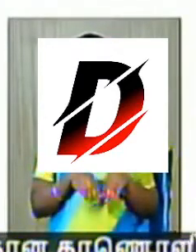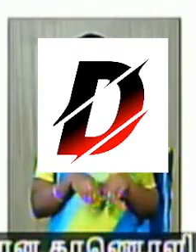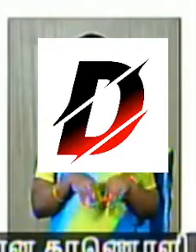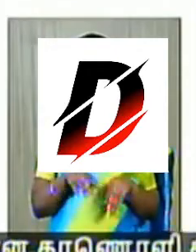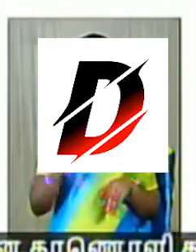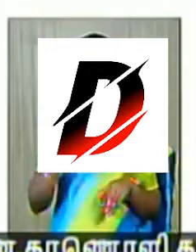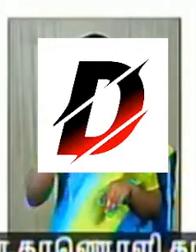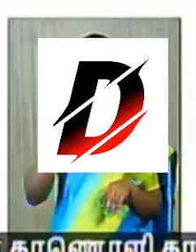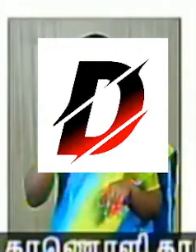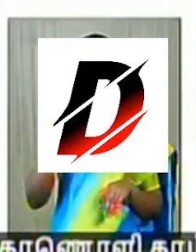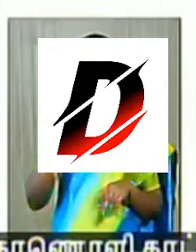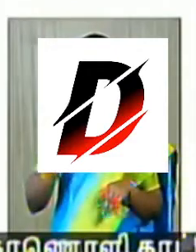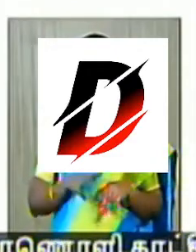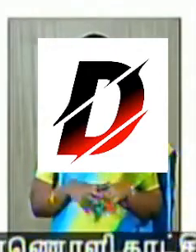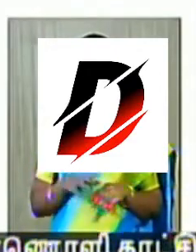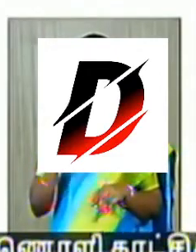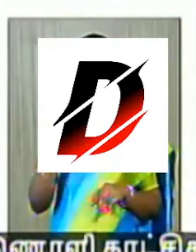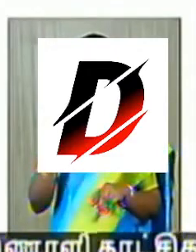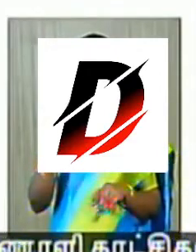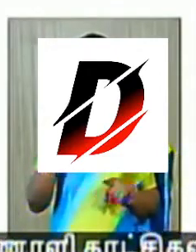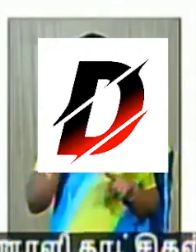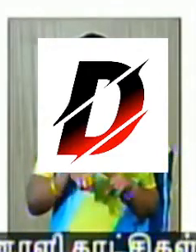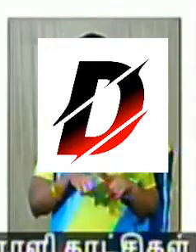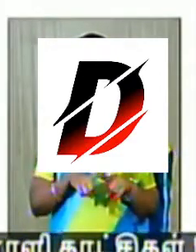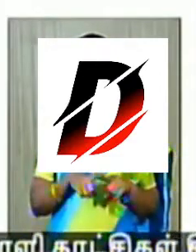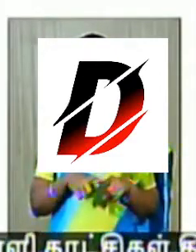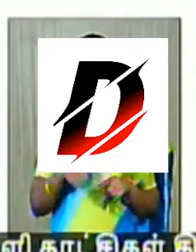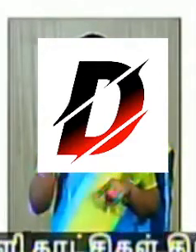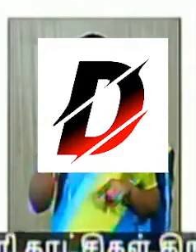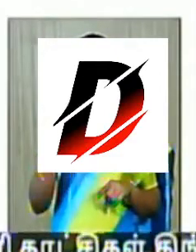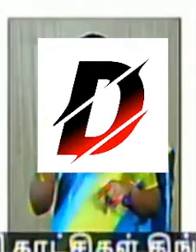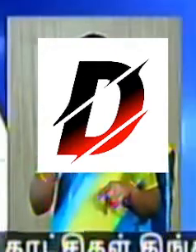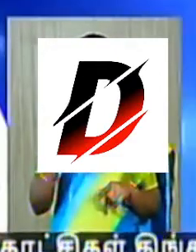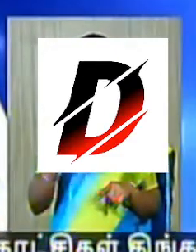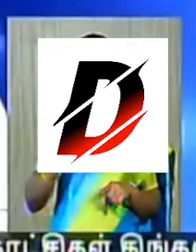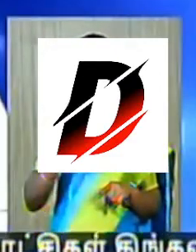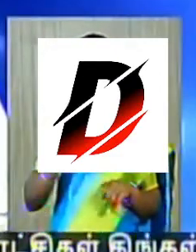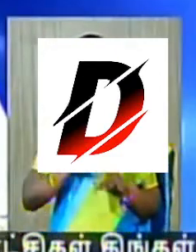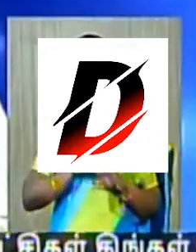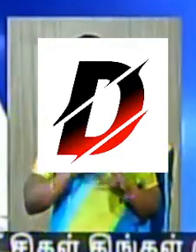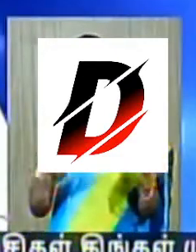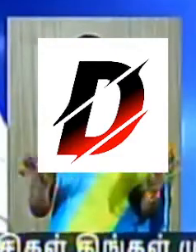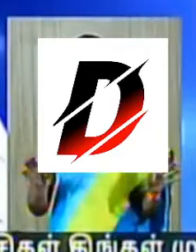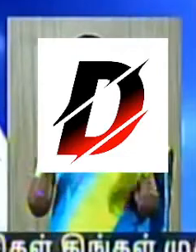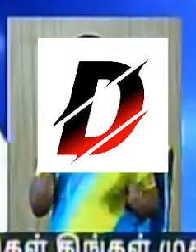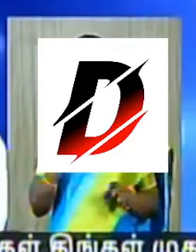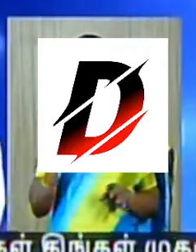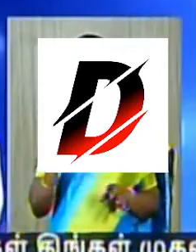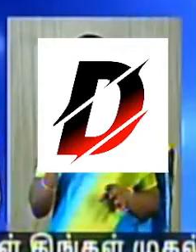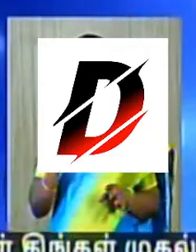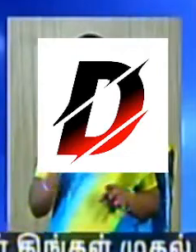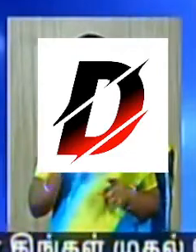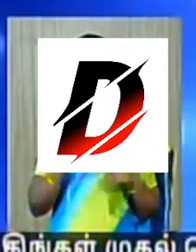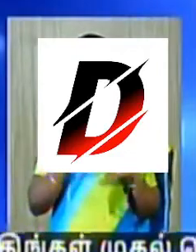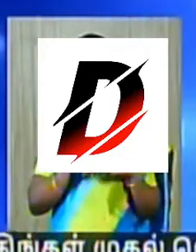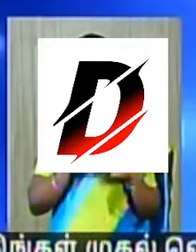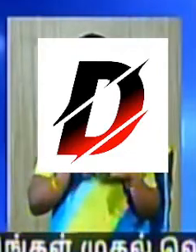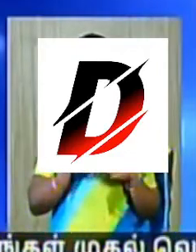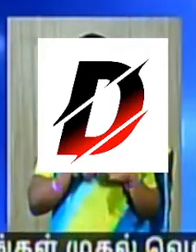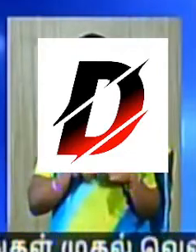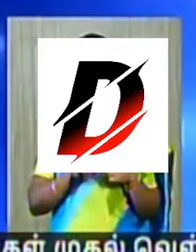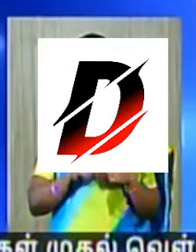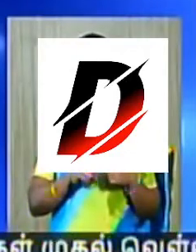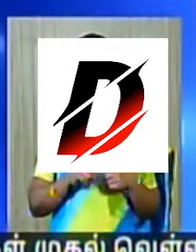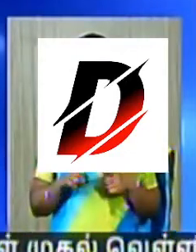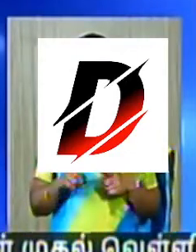-9 × 1 + 9 - 9 0 பெருக்கினா 0. இப்போ நீங்கள் பார்த்தீங்கன்னா -9 சைஃபருக்கு அப்புறம் எல்லாம் மிக எண் தான். அப்போ